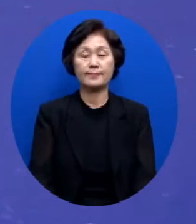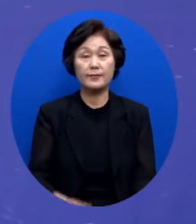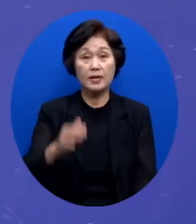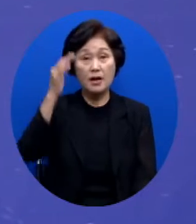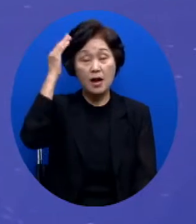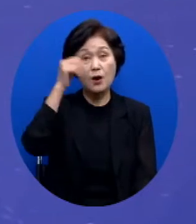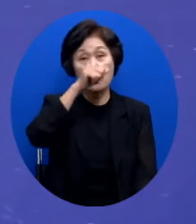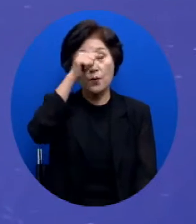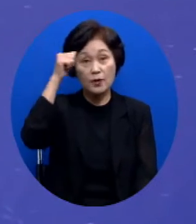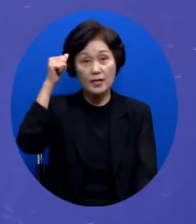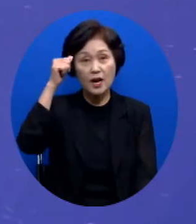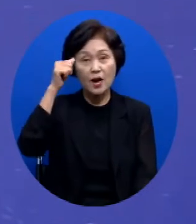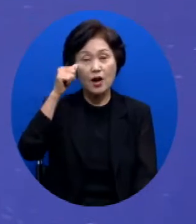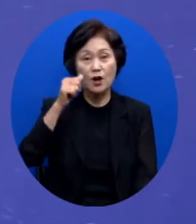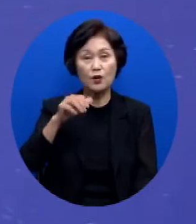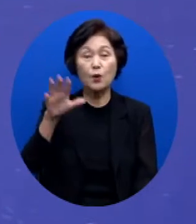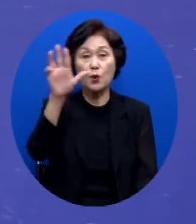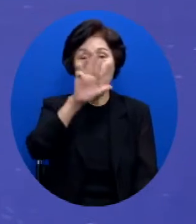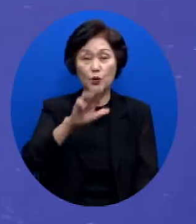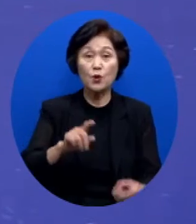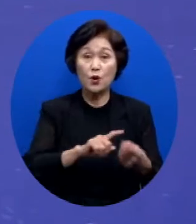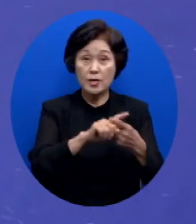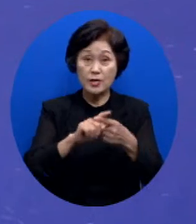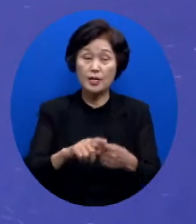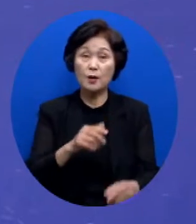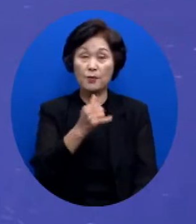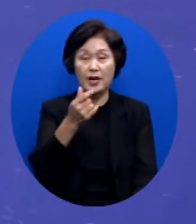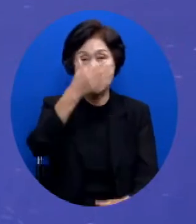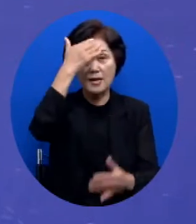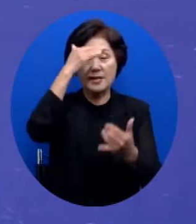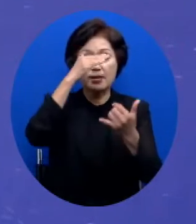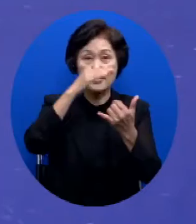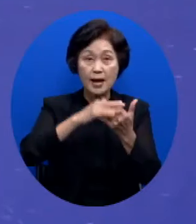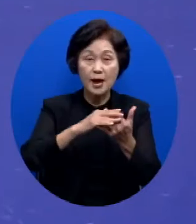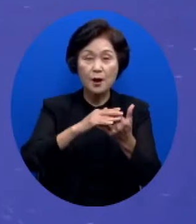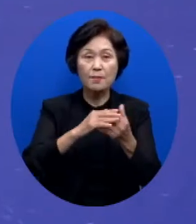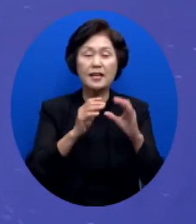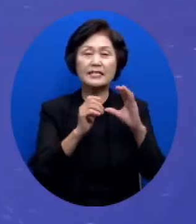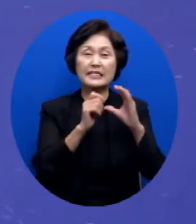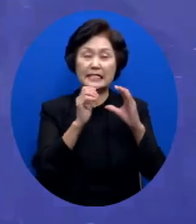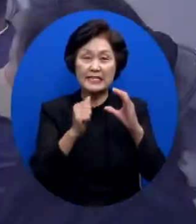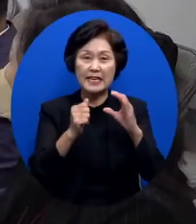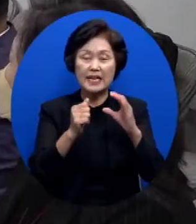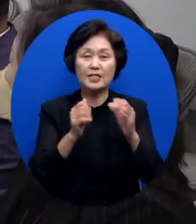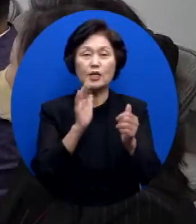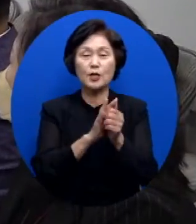한국 장로교 총연합회가 CTS 다음 세대 운동본부에 지원금을 전달했습니다.